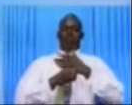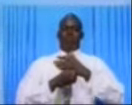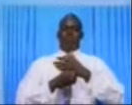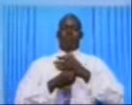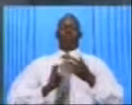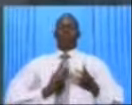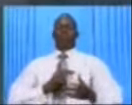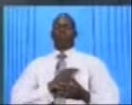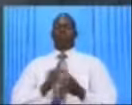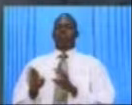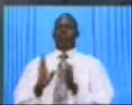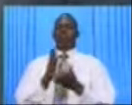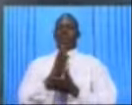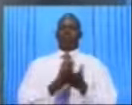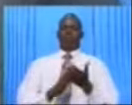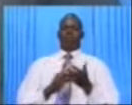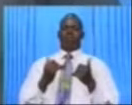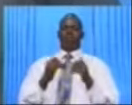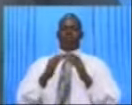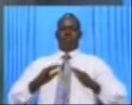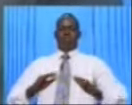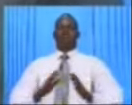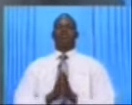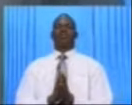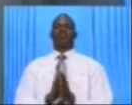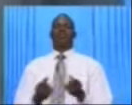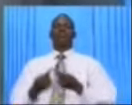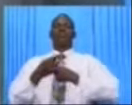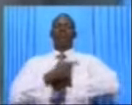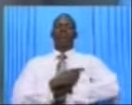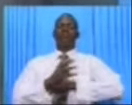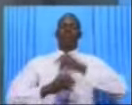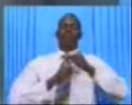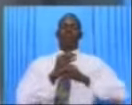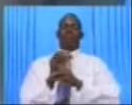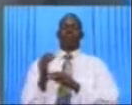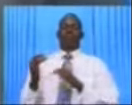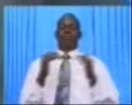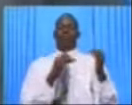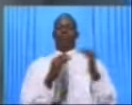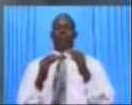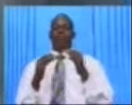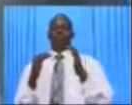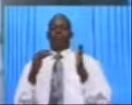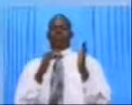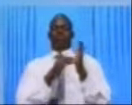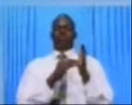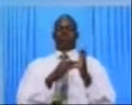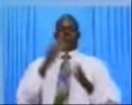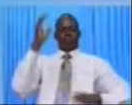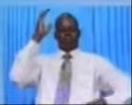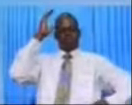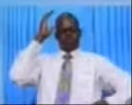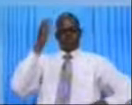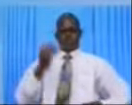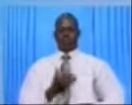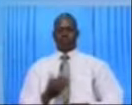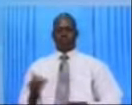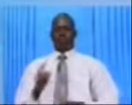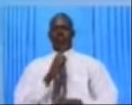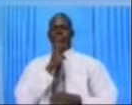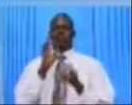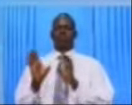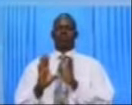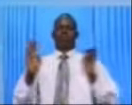partie, mais dont les industriels font partie aussi. La journée mondiale de lutte contre le cancer infantile sera célébrée